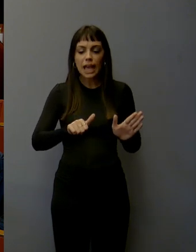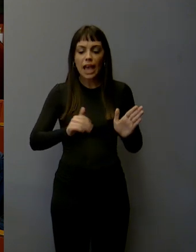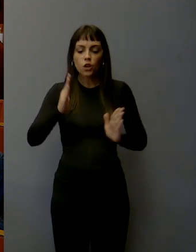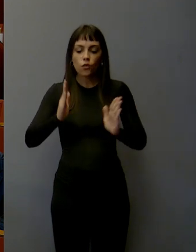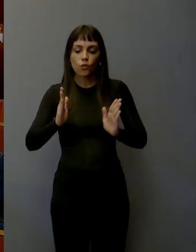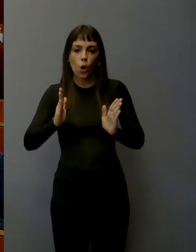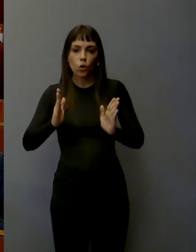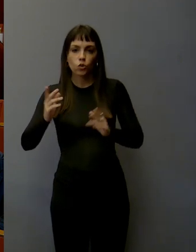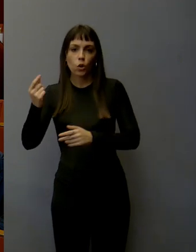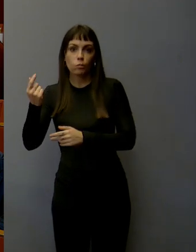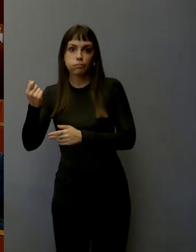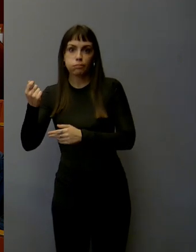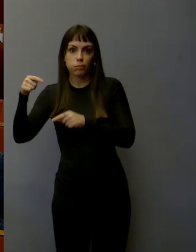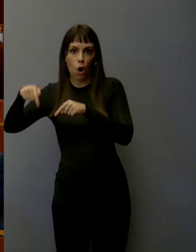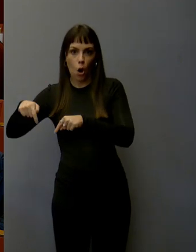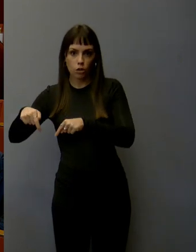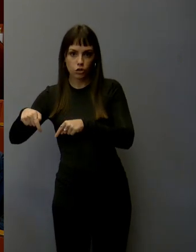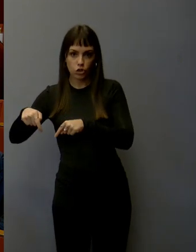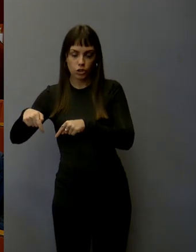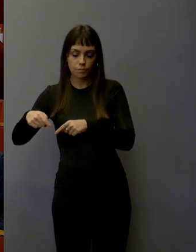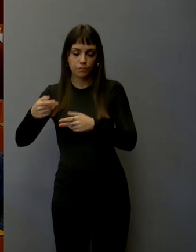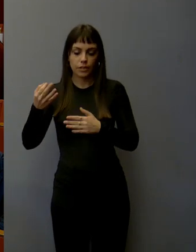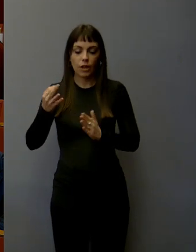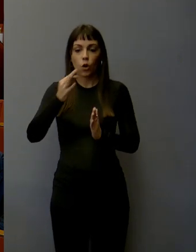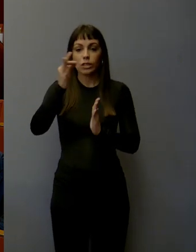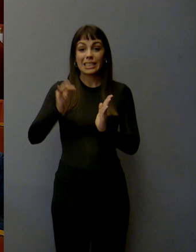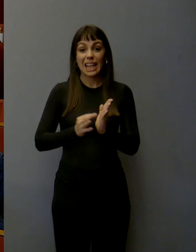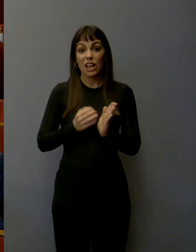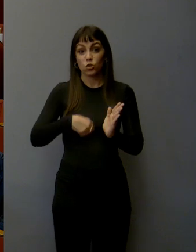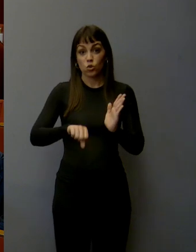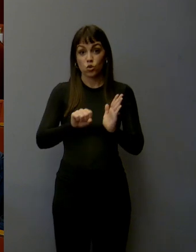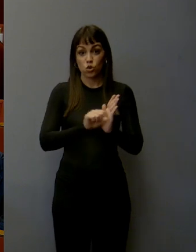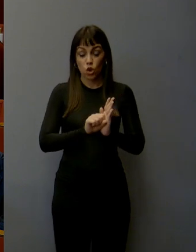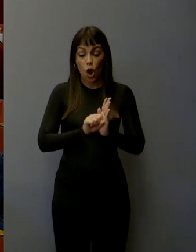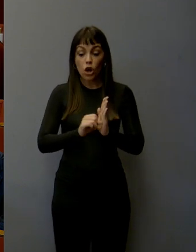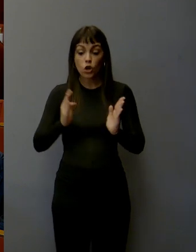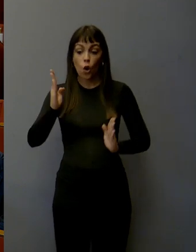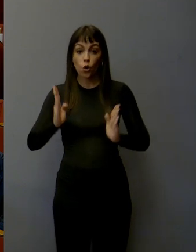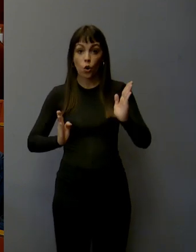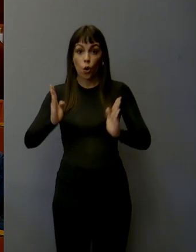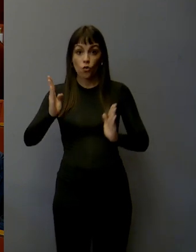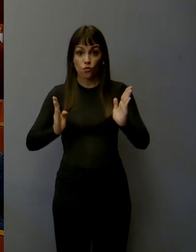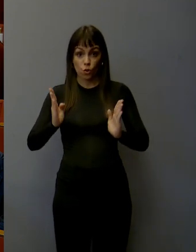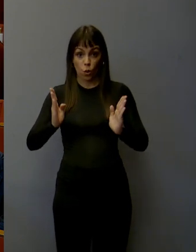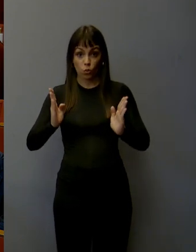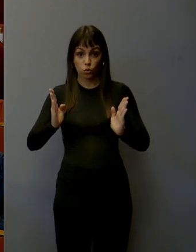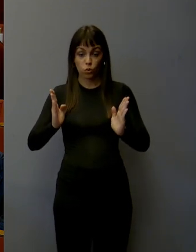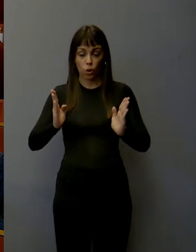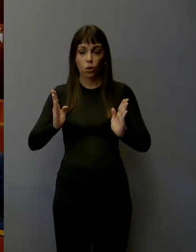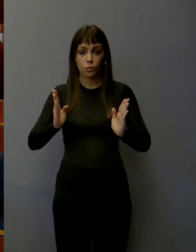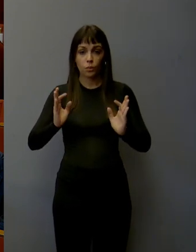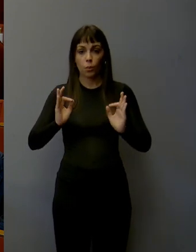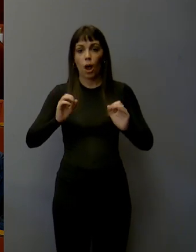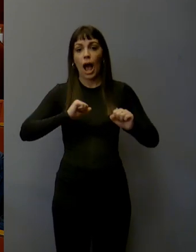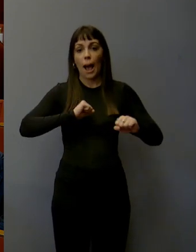Ovviamente questo è un dato storico comparatistico che dà la dimensione di una città che ha un'amministrazione che ha